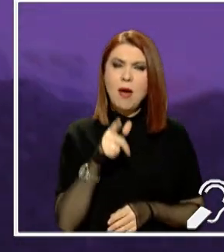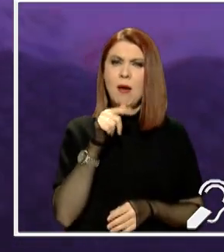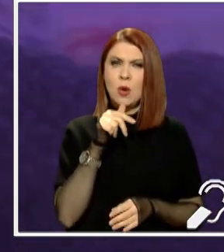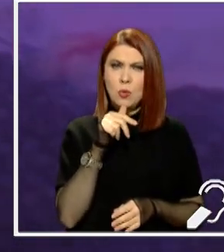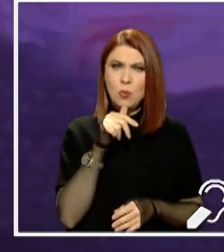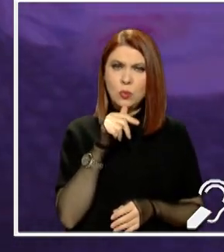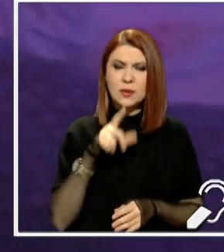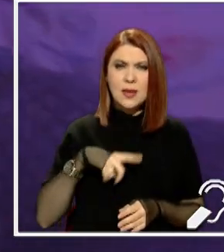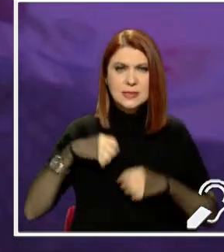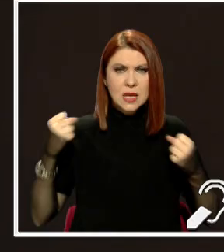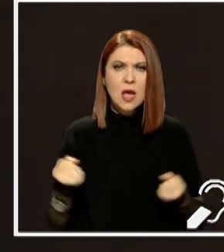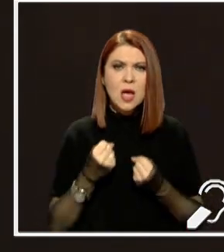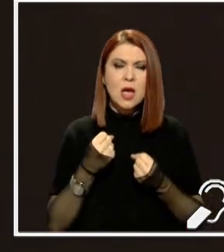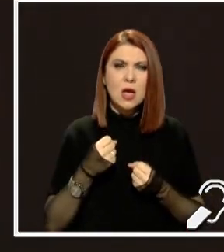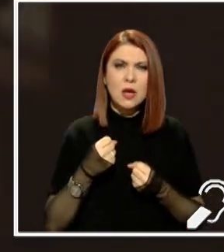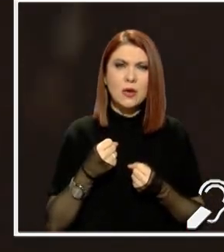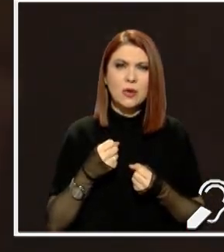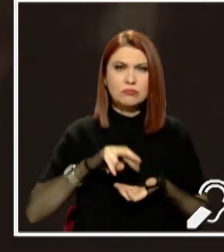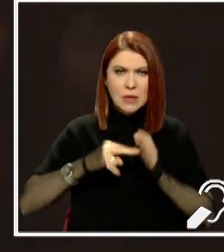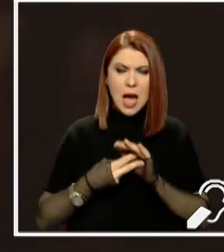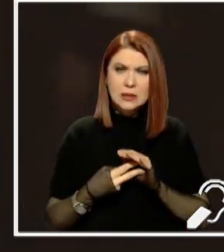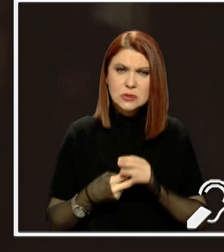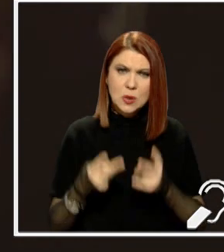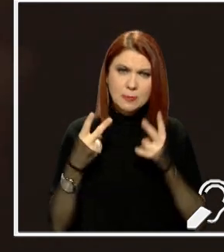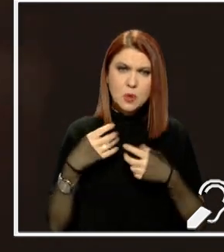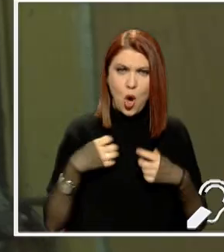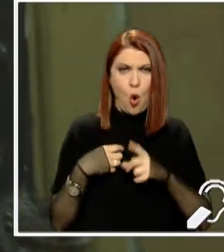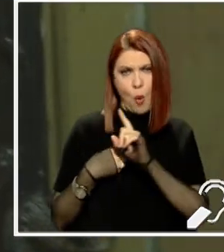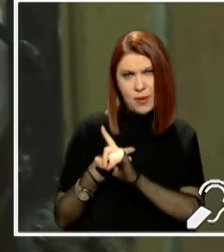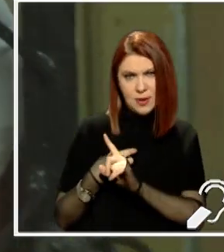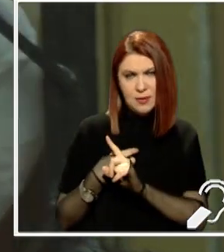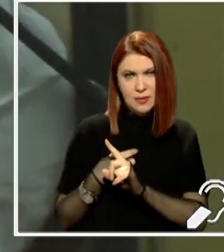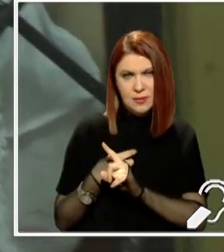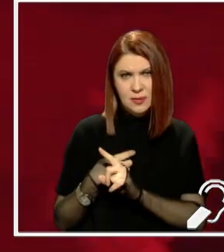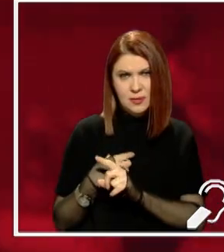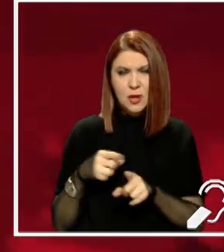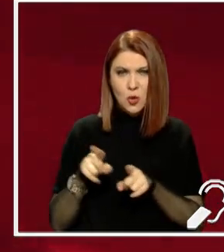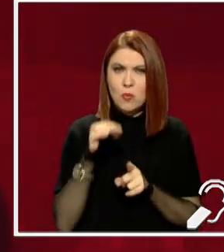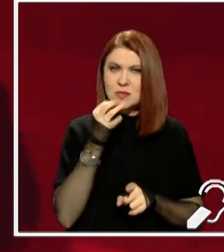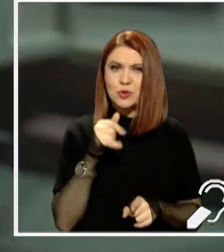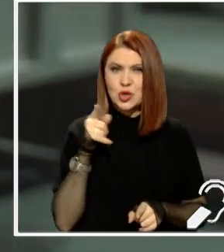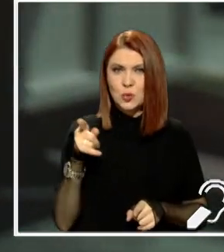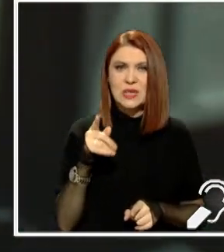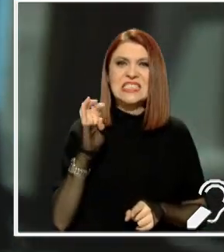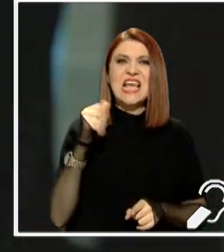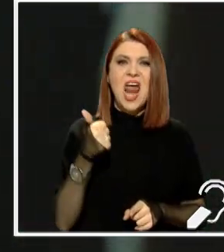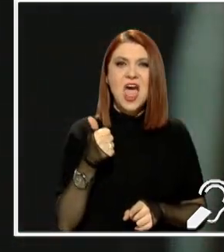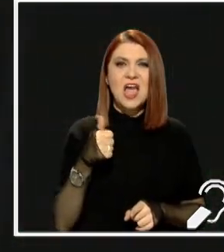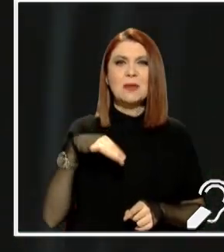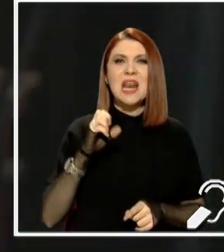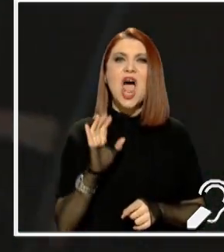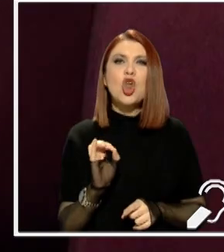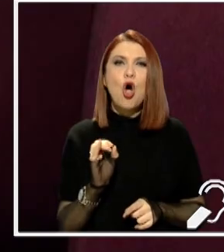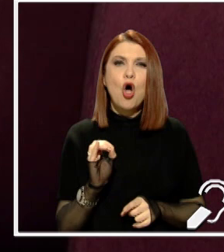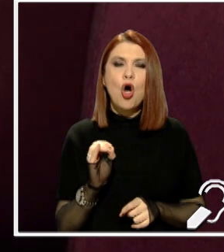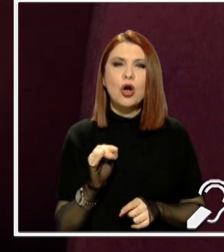se desfășoară acțiunea principală la operă, cum ar fi, cum zicea și tu, La Scala din Milano, mă rog, o